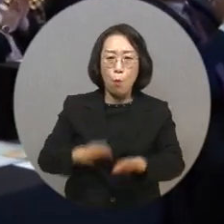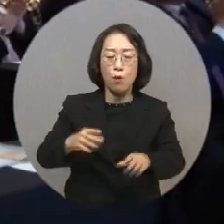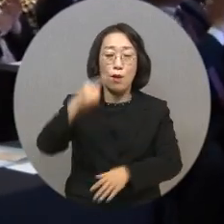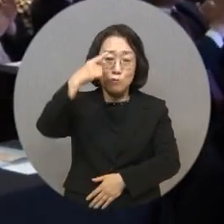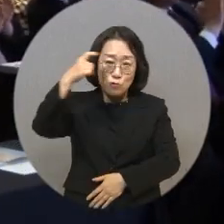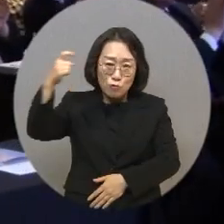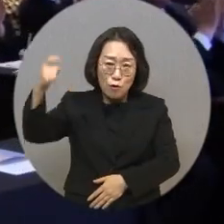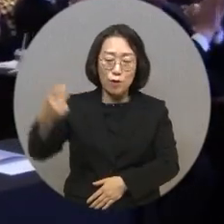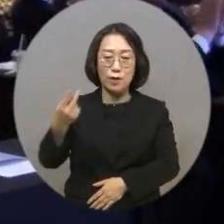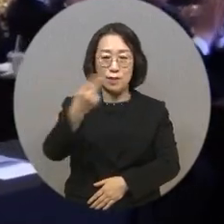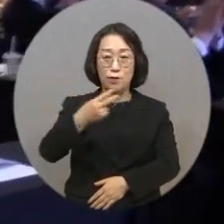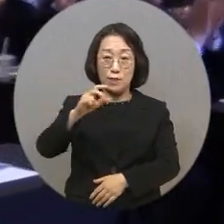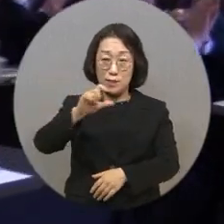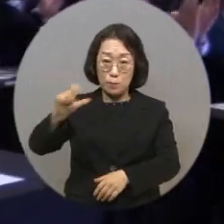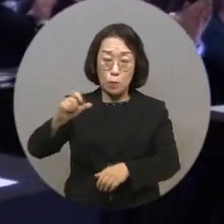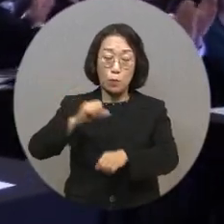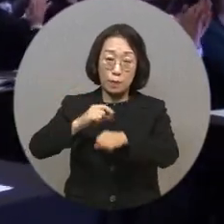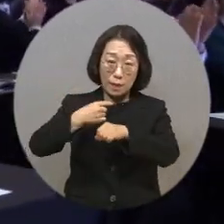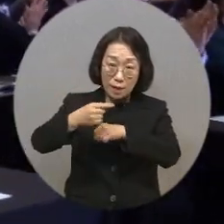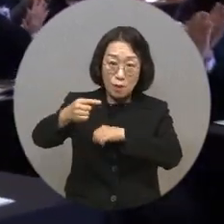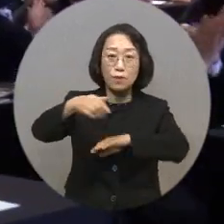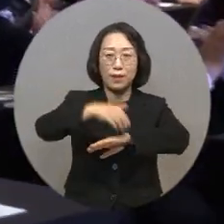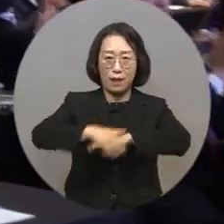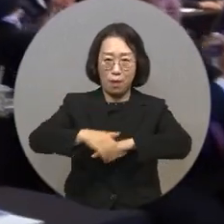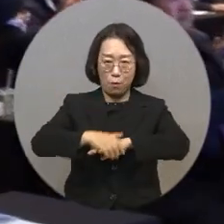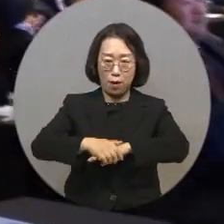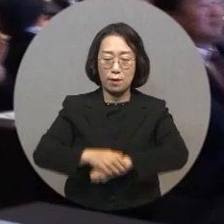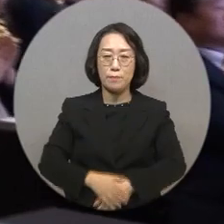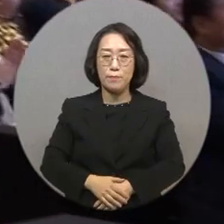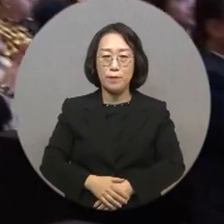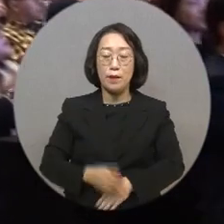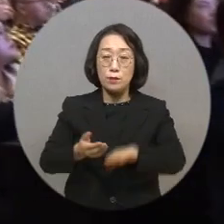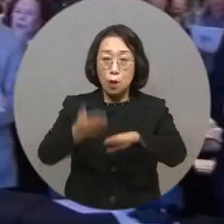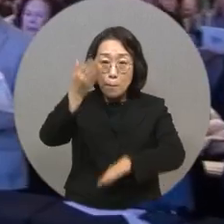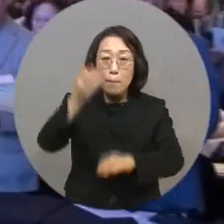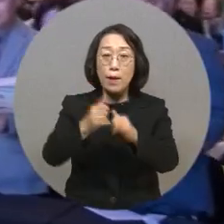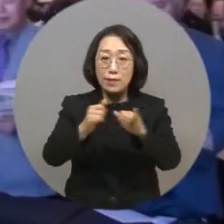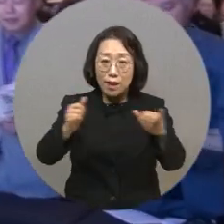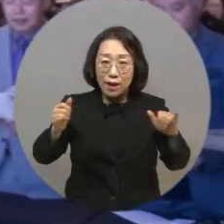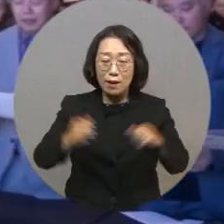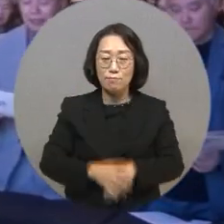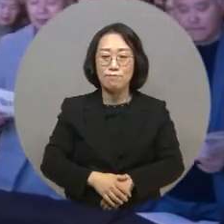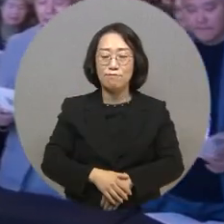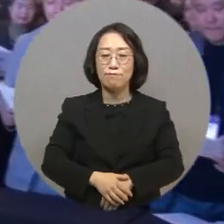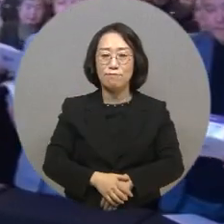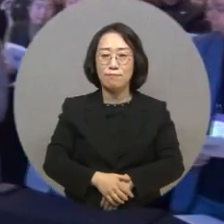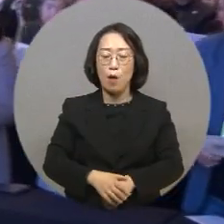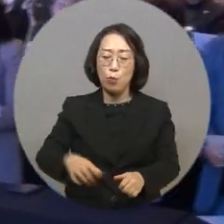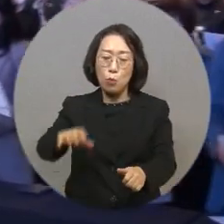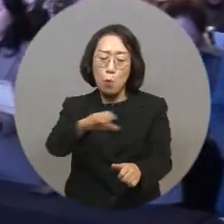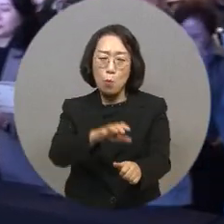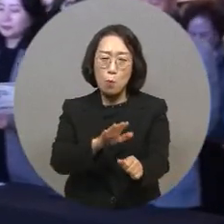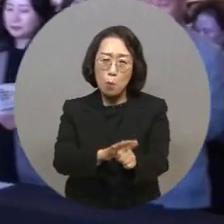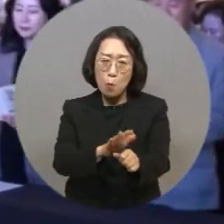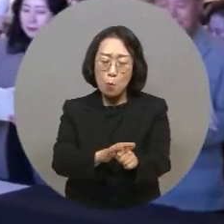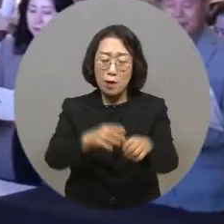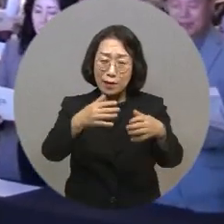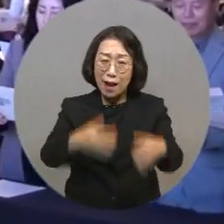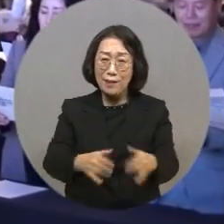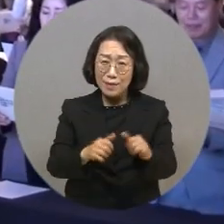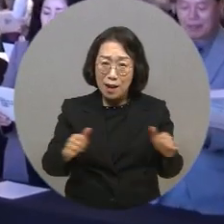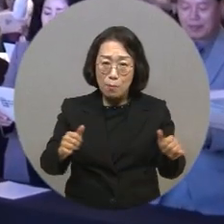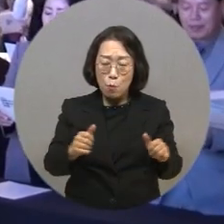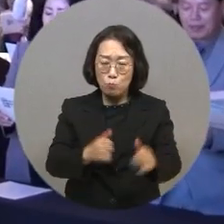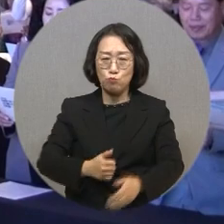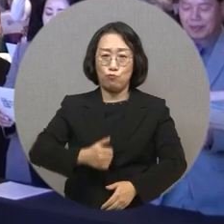함께 2025년의 활동도 계획합니다. 선배 시민, 더 이상 돌봄의 대상이 아닌